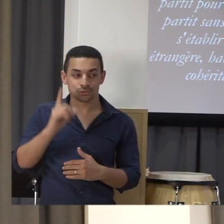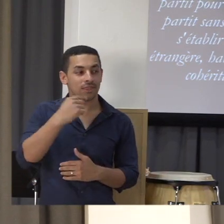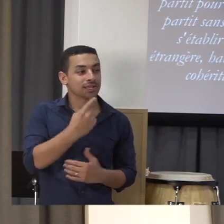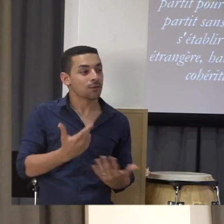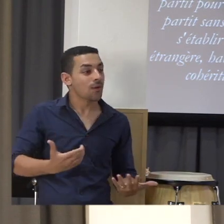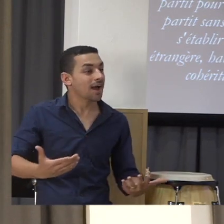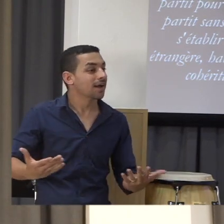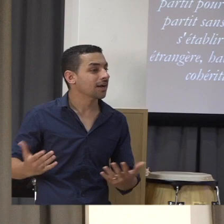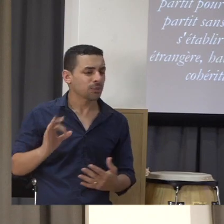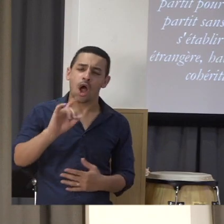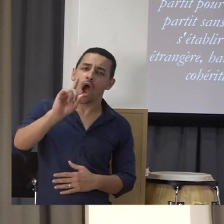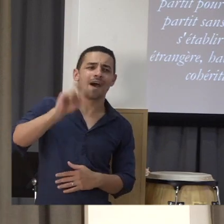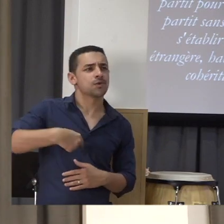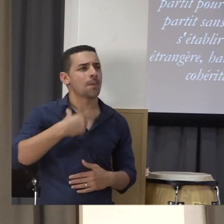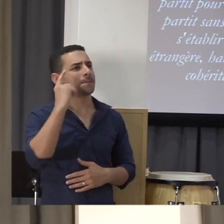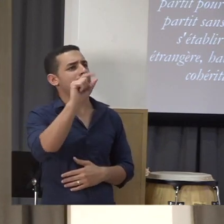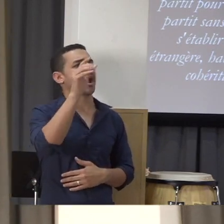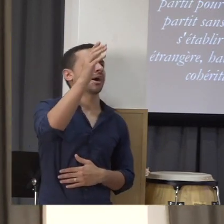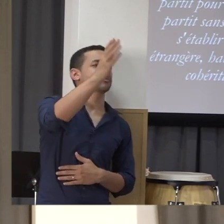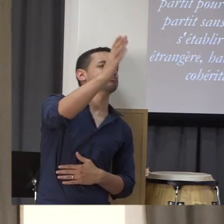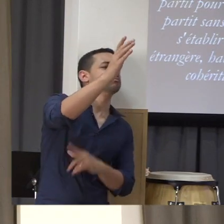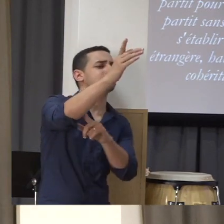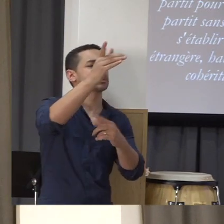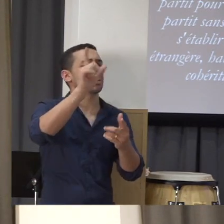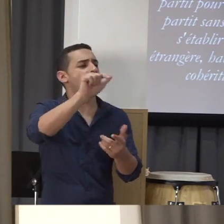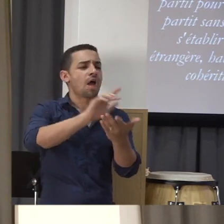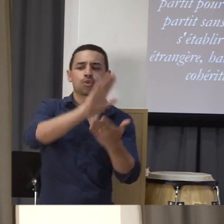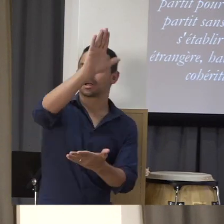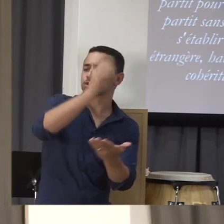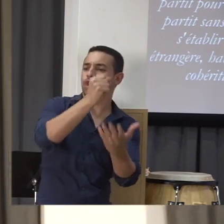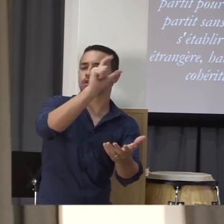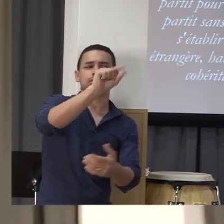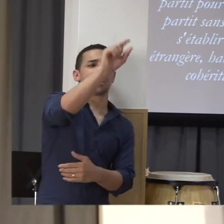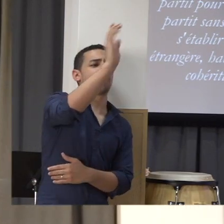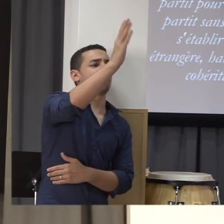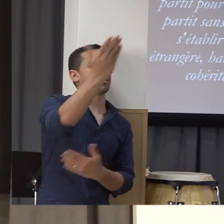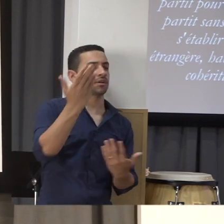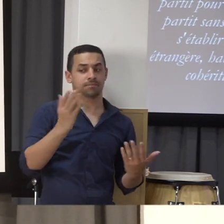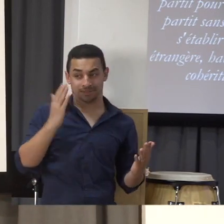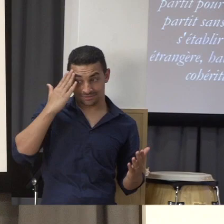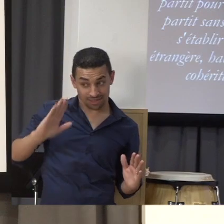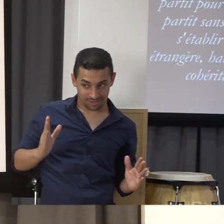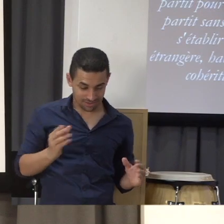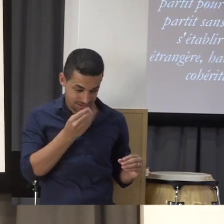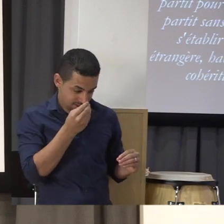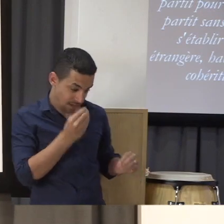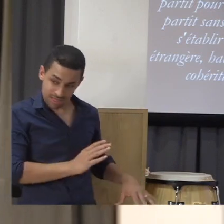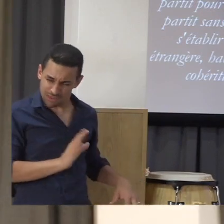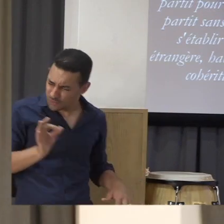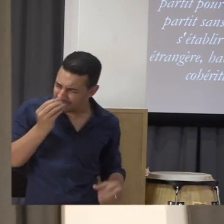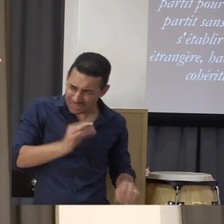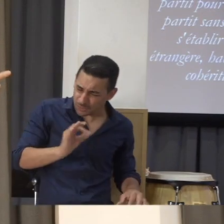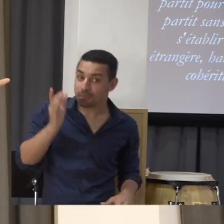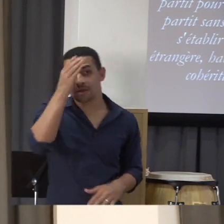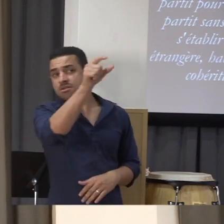quoi? Oh non, il a dit qu'il faut qu'on aille, il va nous donner un lieu en héritage. Ok, nous savons ce que nous quittons, mais dis-nous un peu plus sur ce que nous